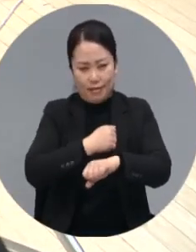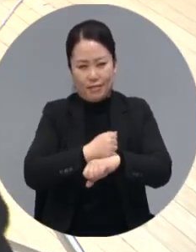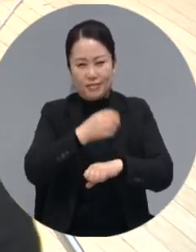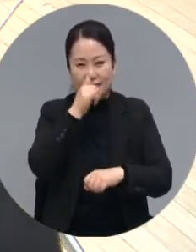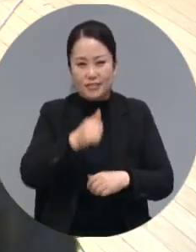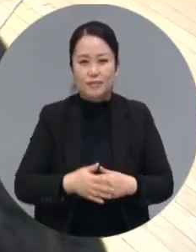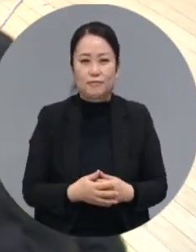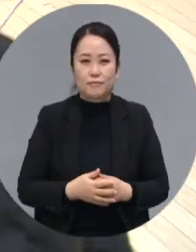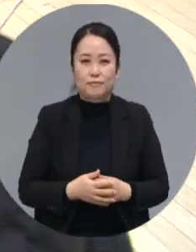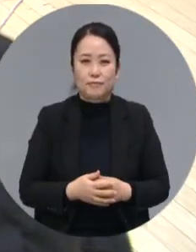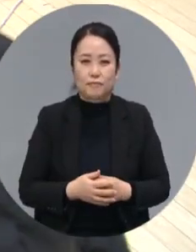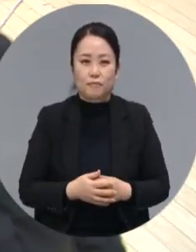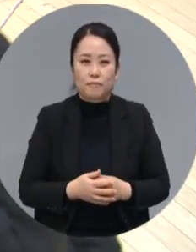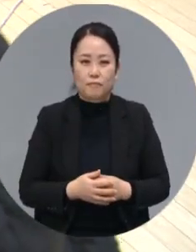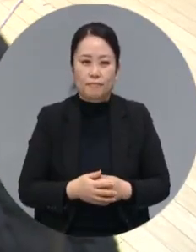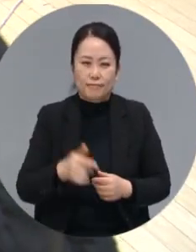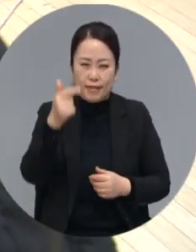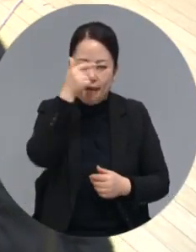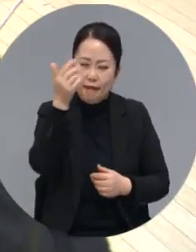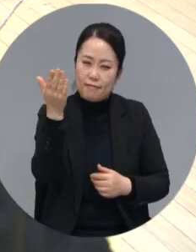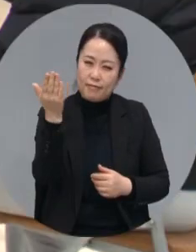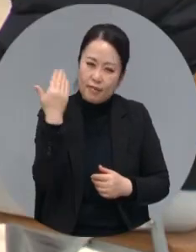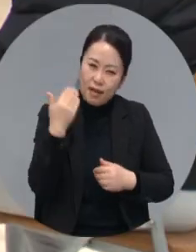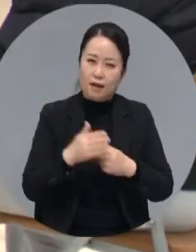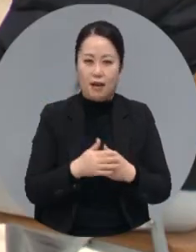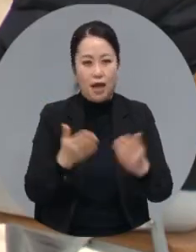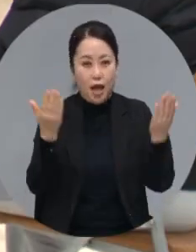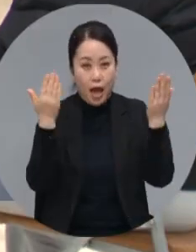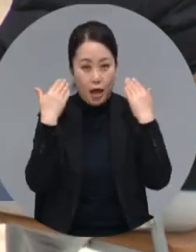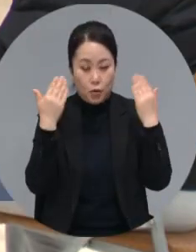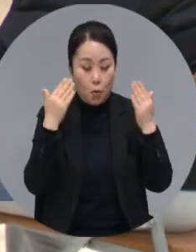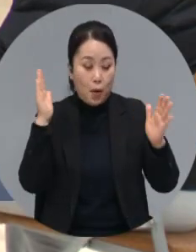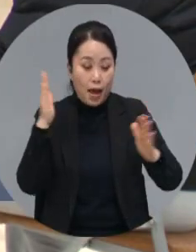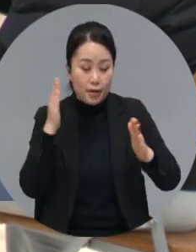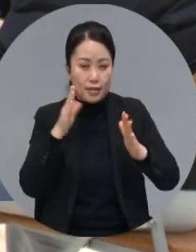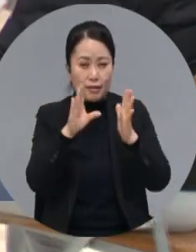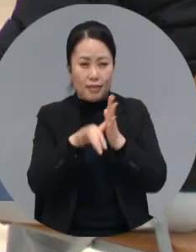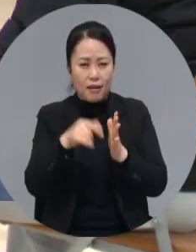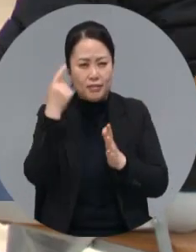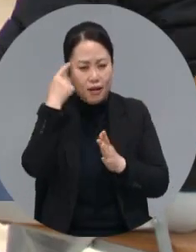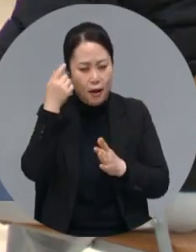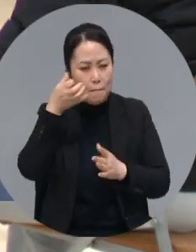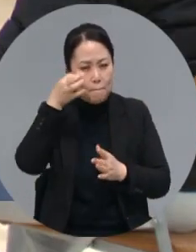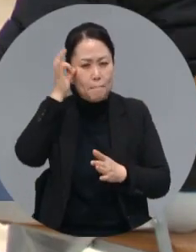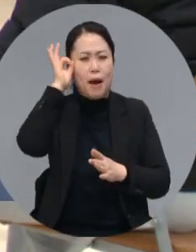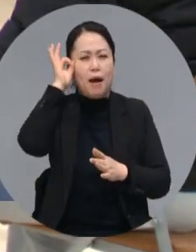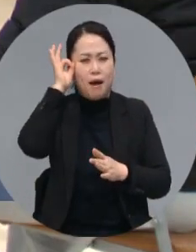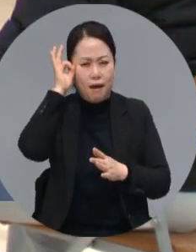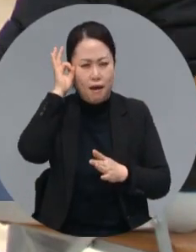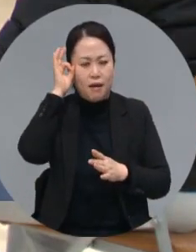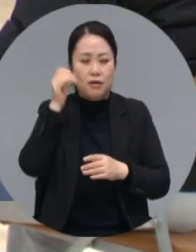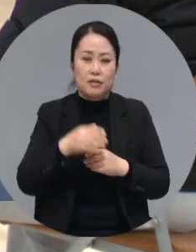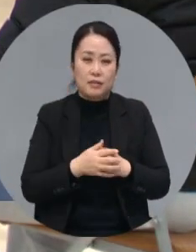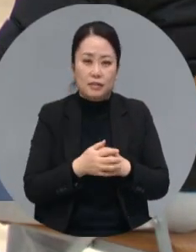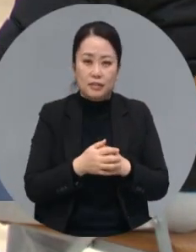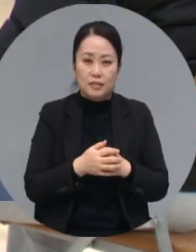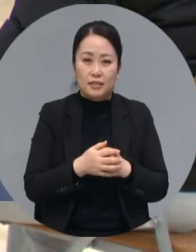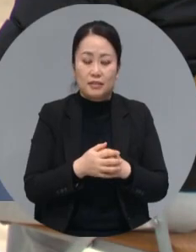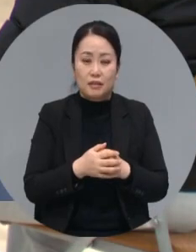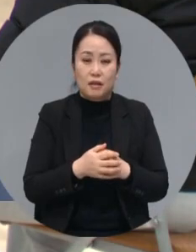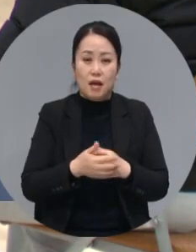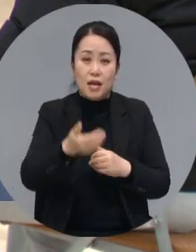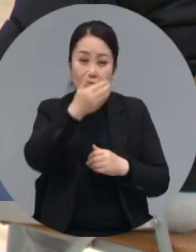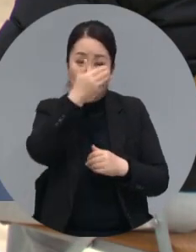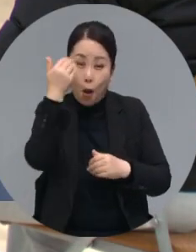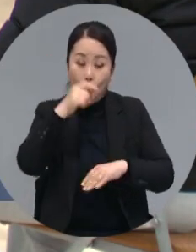더해 봅니다. 옛날 학창 시절 그 생각이 나가 좀 젊은